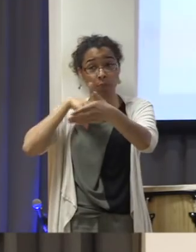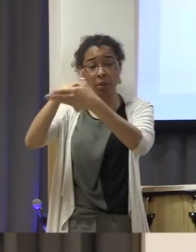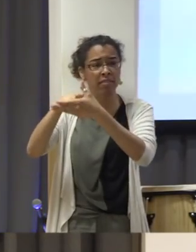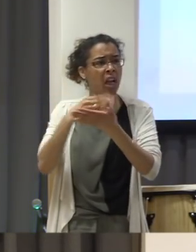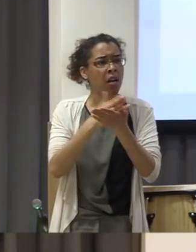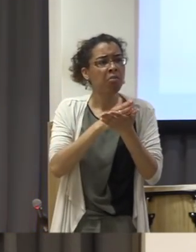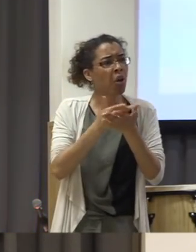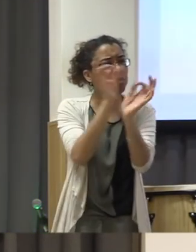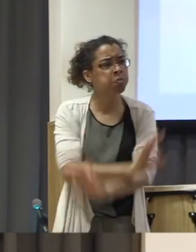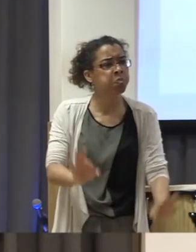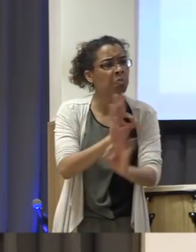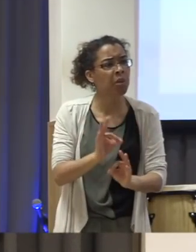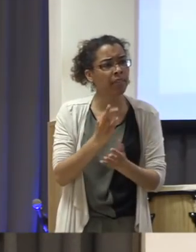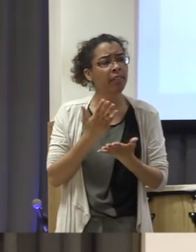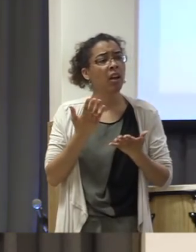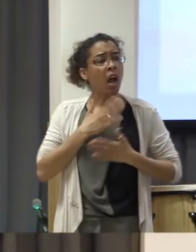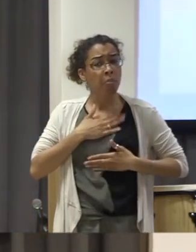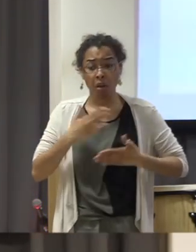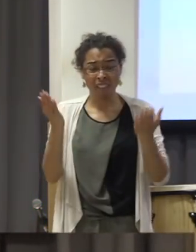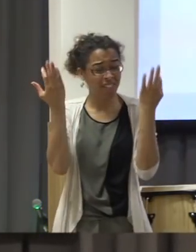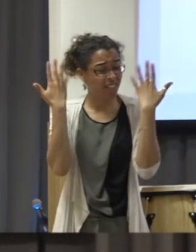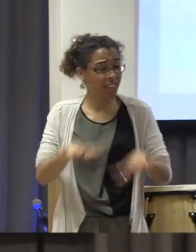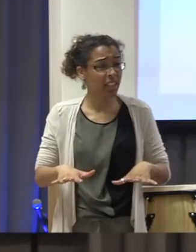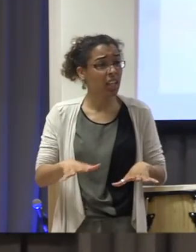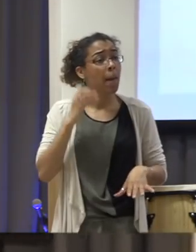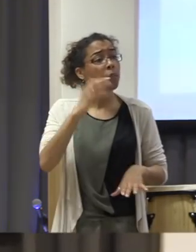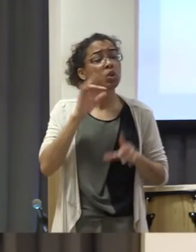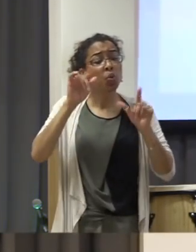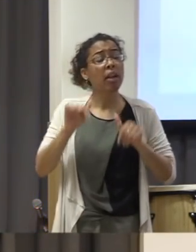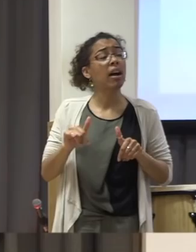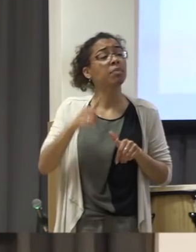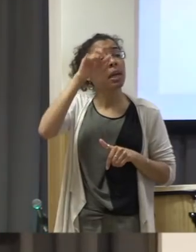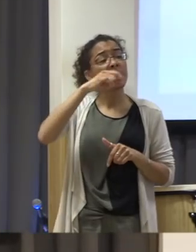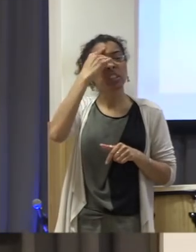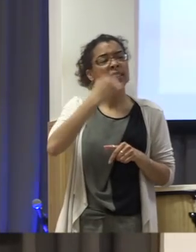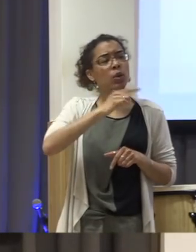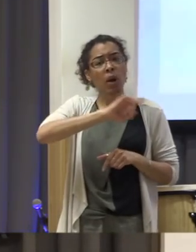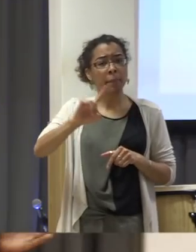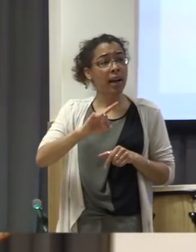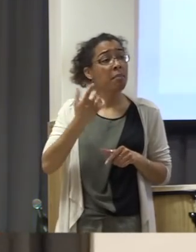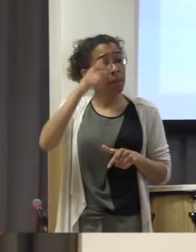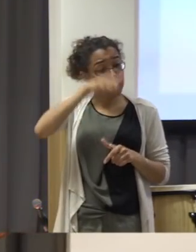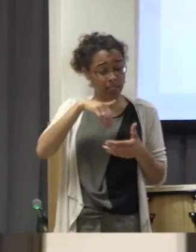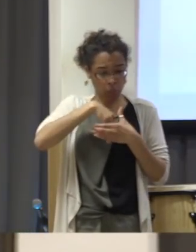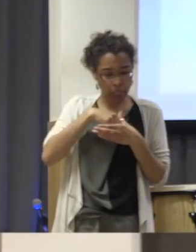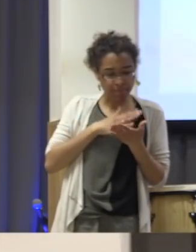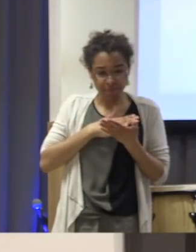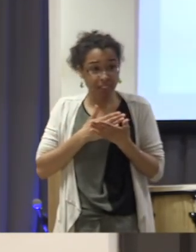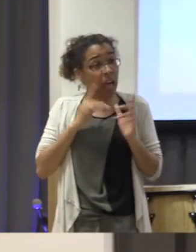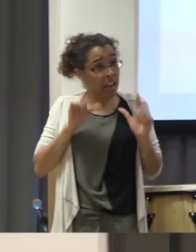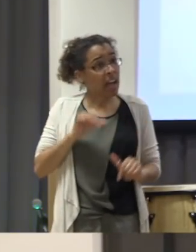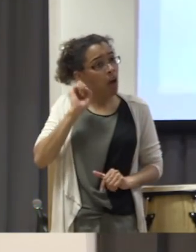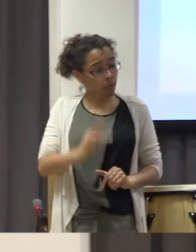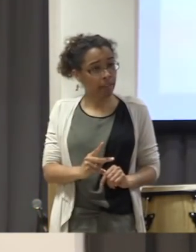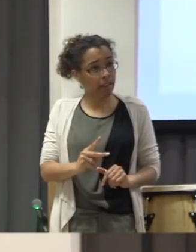doute, cela est avec nous tous les jours. L'incrédulité chez les croyants existe toujours. Le problème